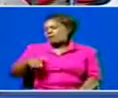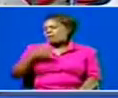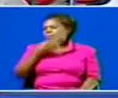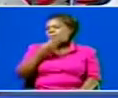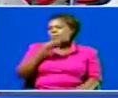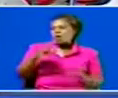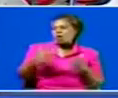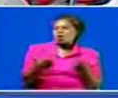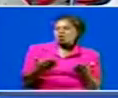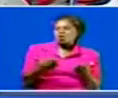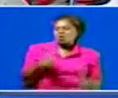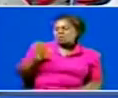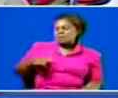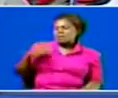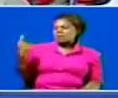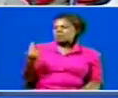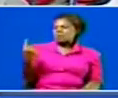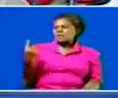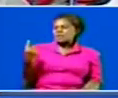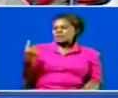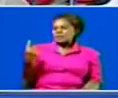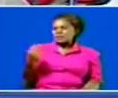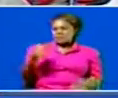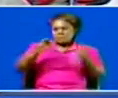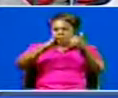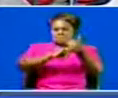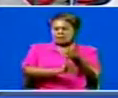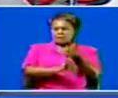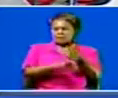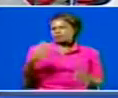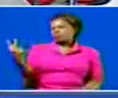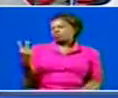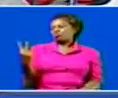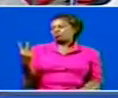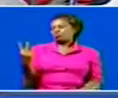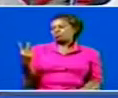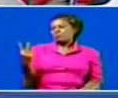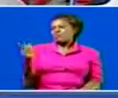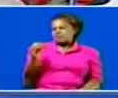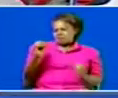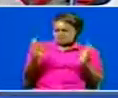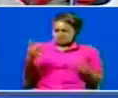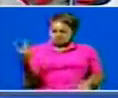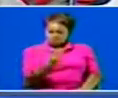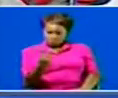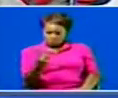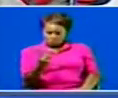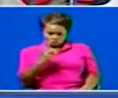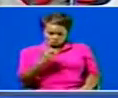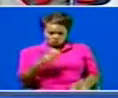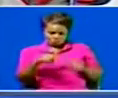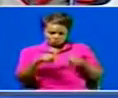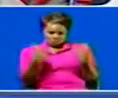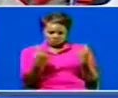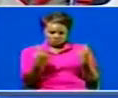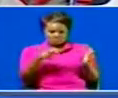ama tunamzungumzia mke peke yake? Ndoa ya wawili ninakwambia. Ndio. Ikiwa mimi na wewe tunkerana, ina maana